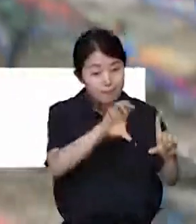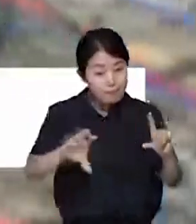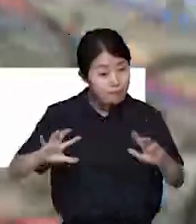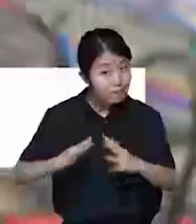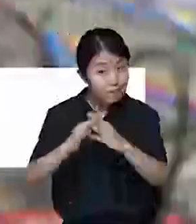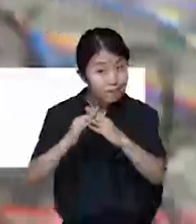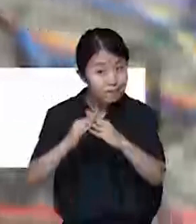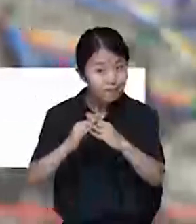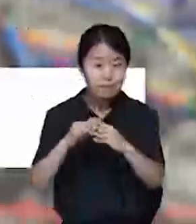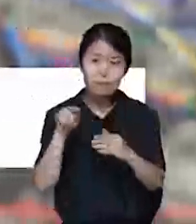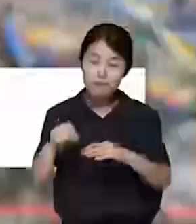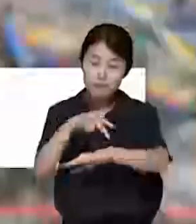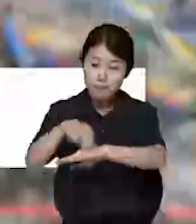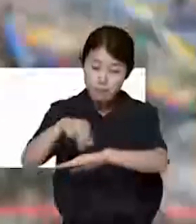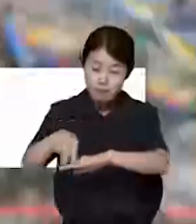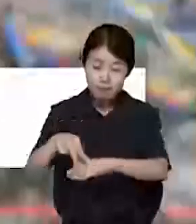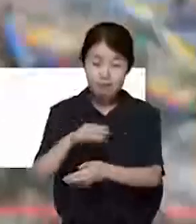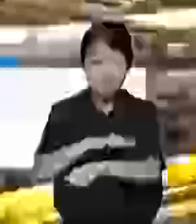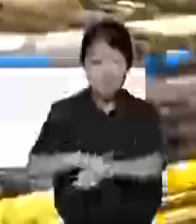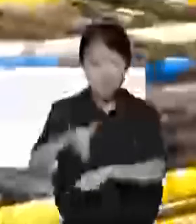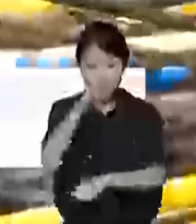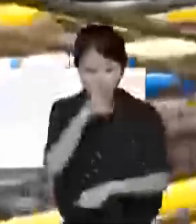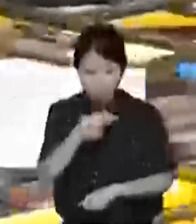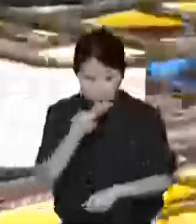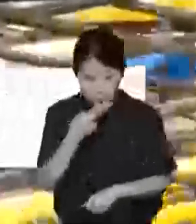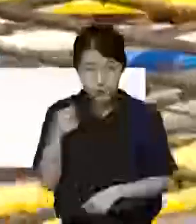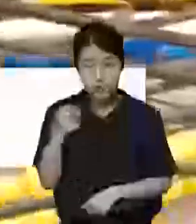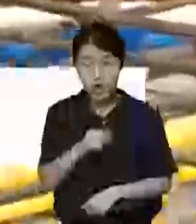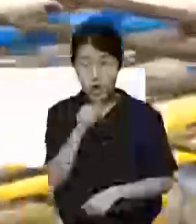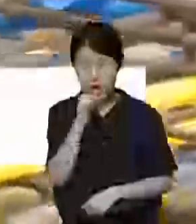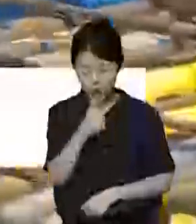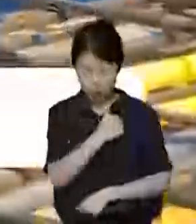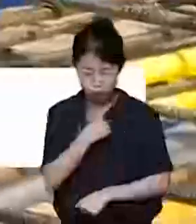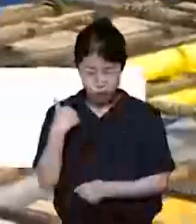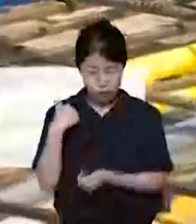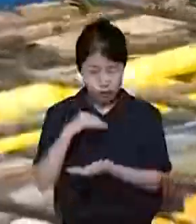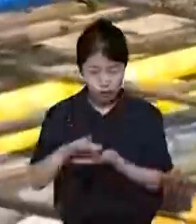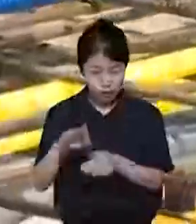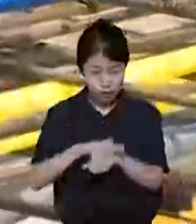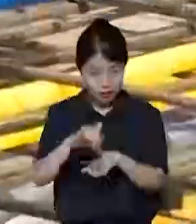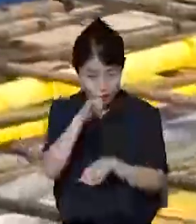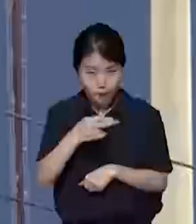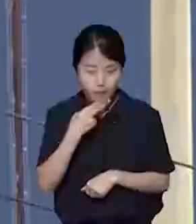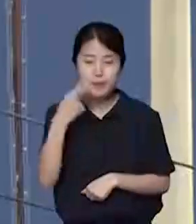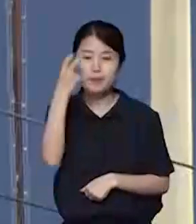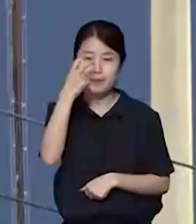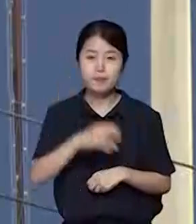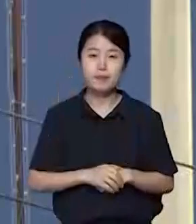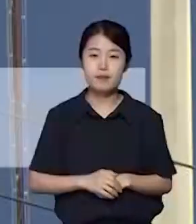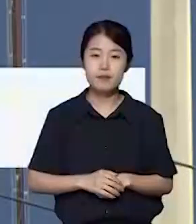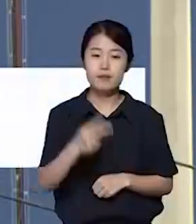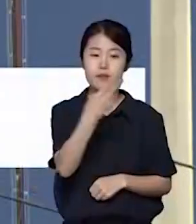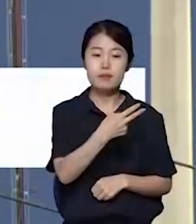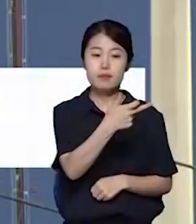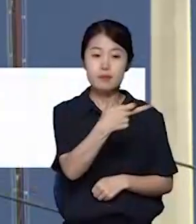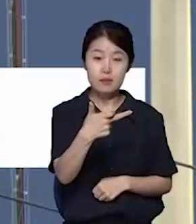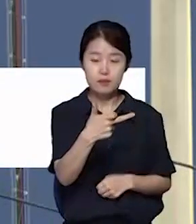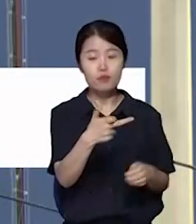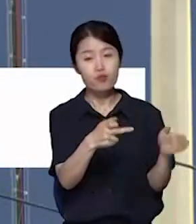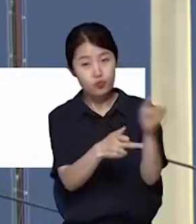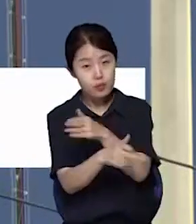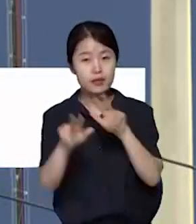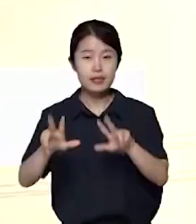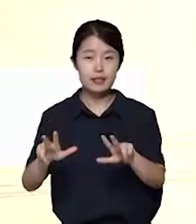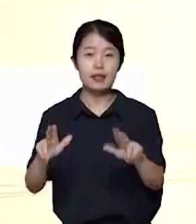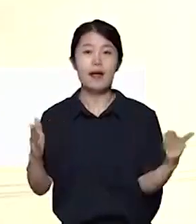점검을 해야죠. 설계도 해가지고 보강 철근이 들어있나 없나. 광주에서는 지난 2017년부터